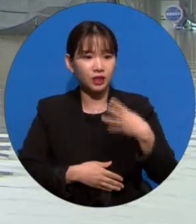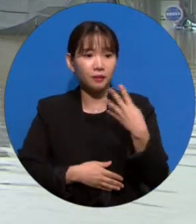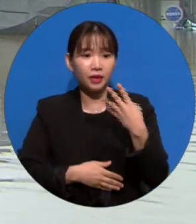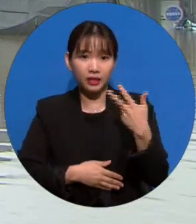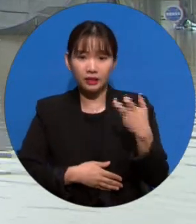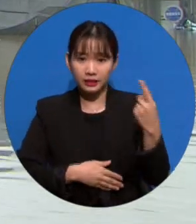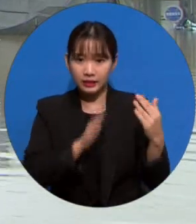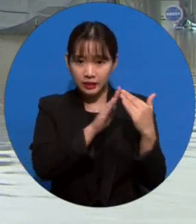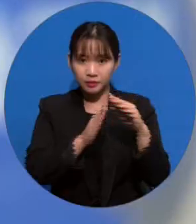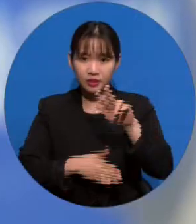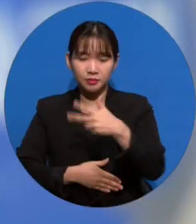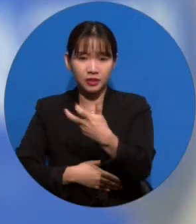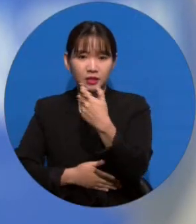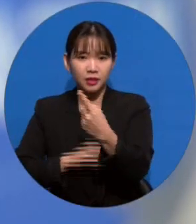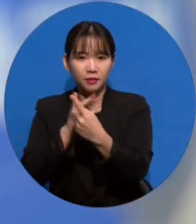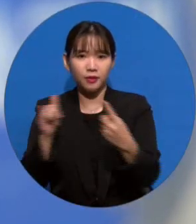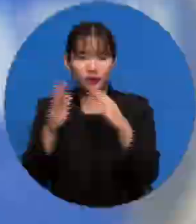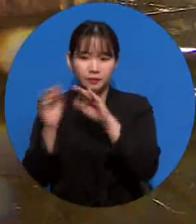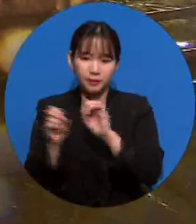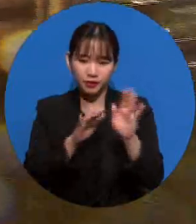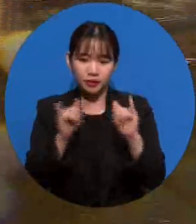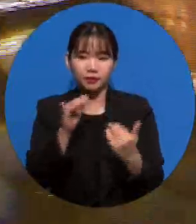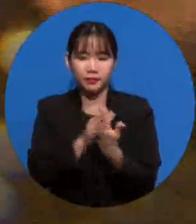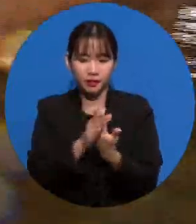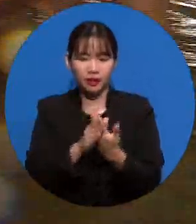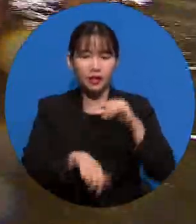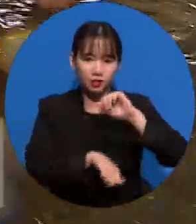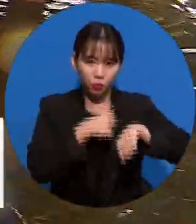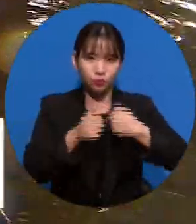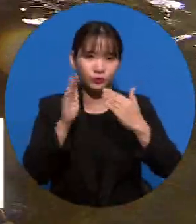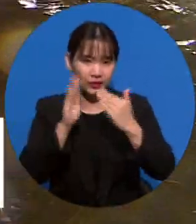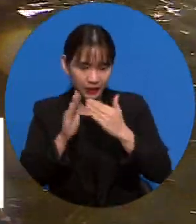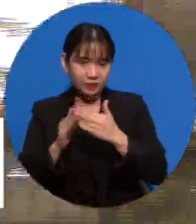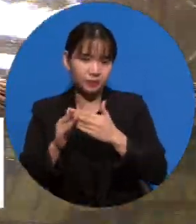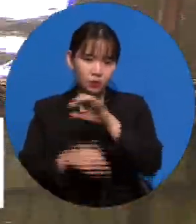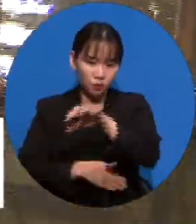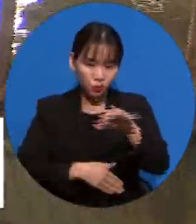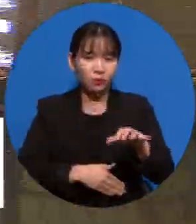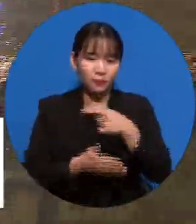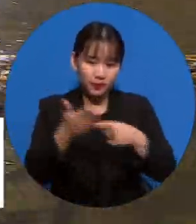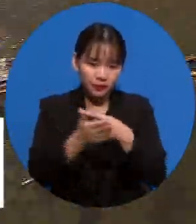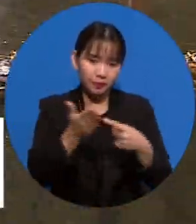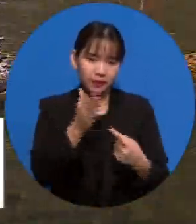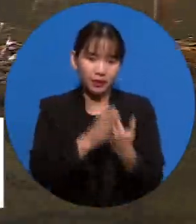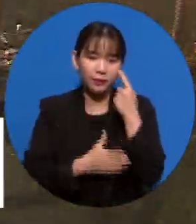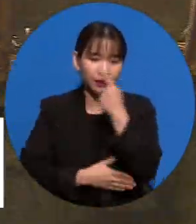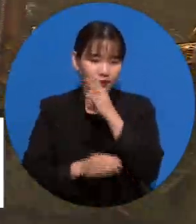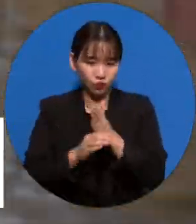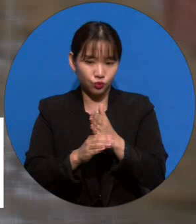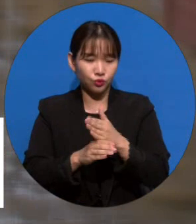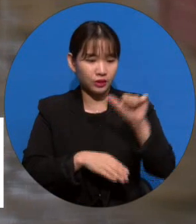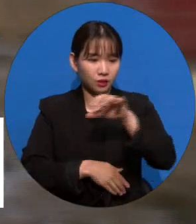471세대 771명의 이재민도 발생했습니다. 가축과 주택 피해도 속속 확인되고 있습니다. 5개